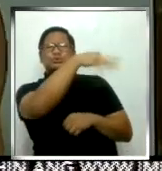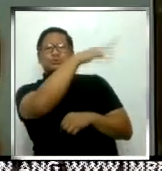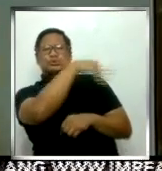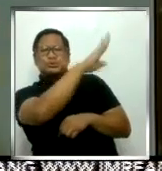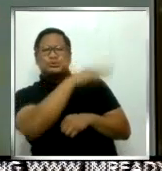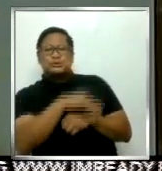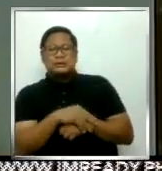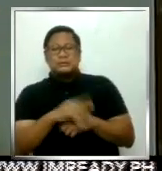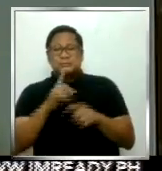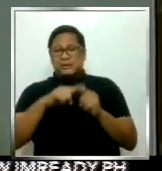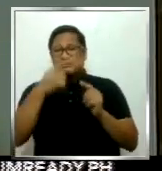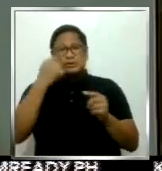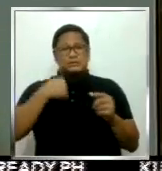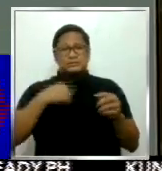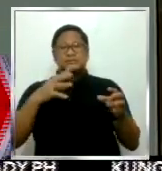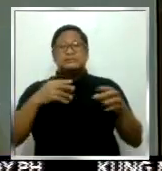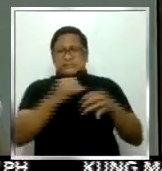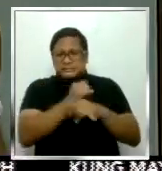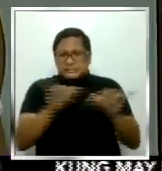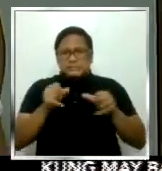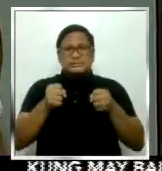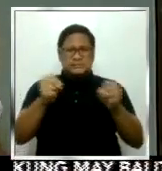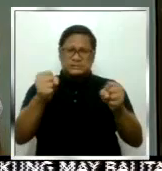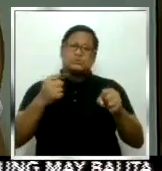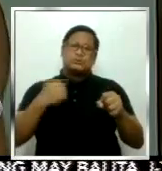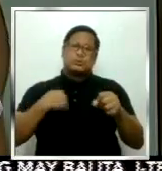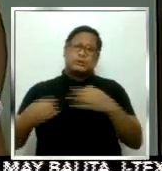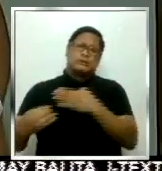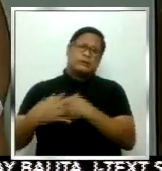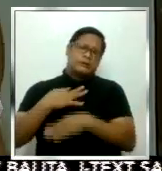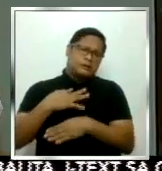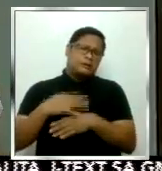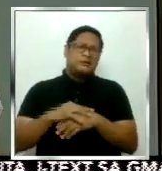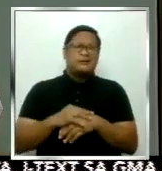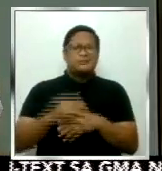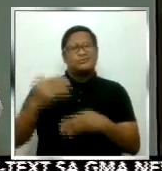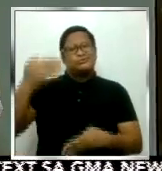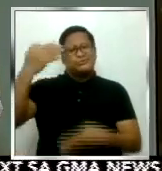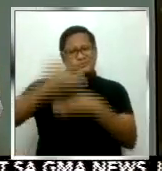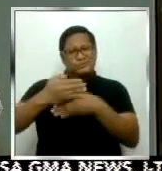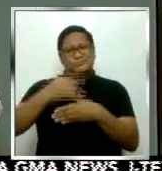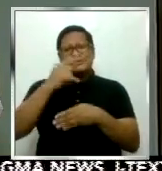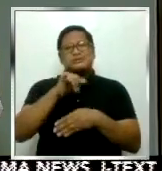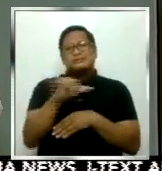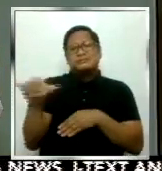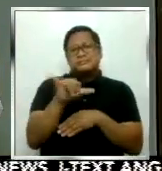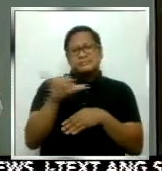damay kami. Kasi kakalsada namin eh.